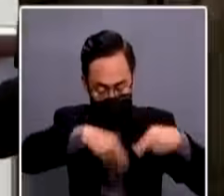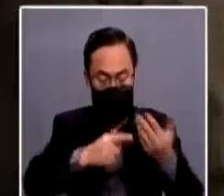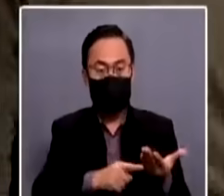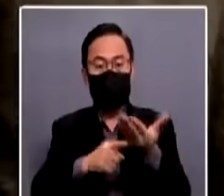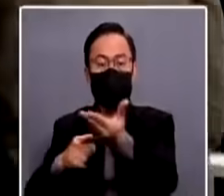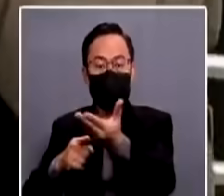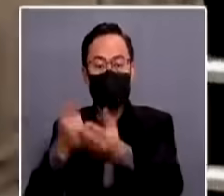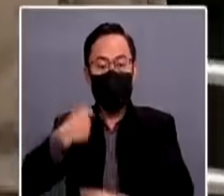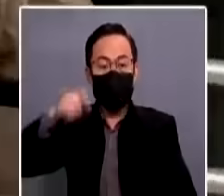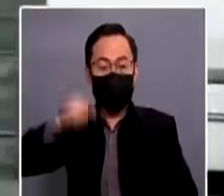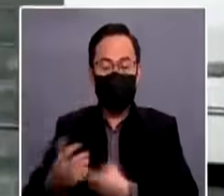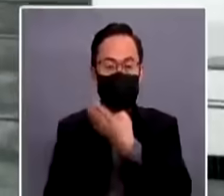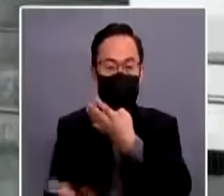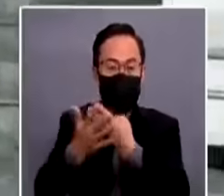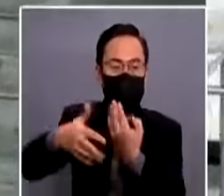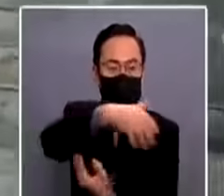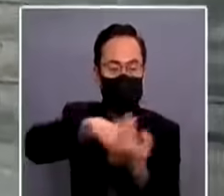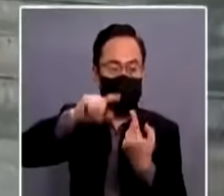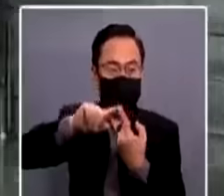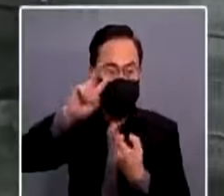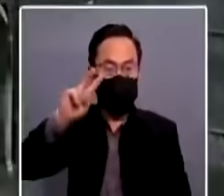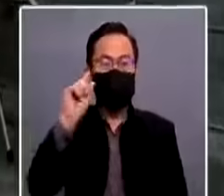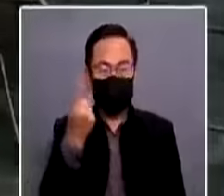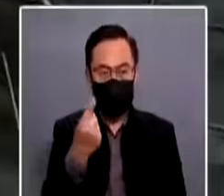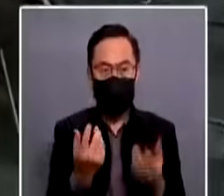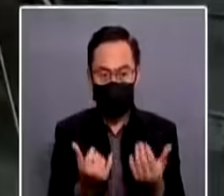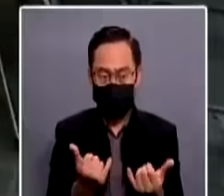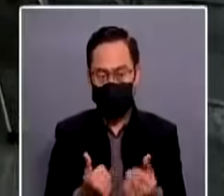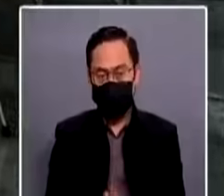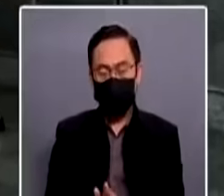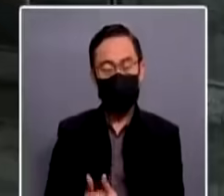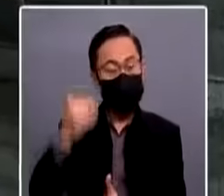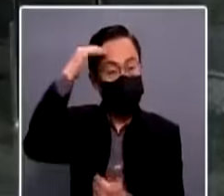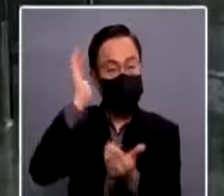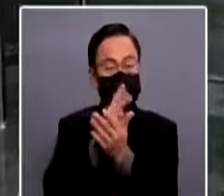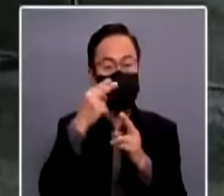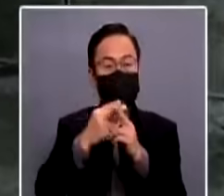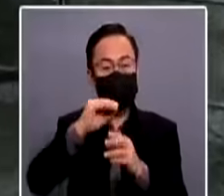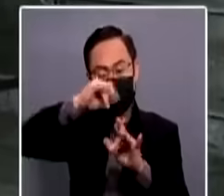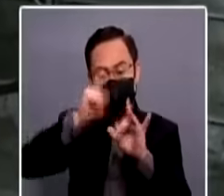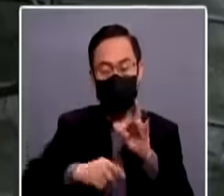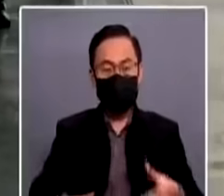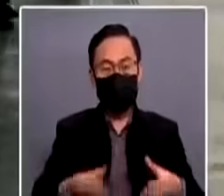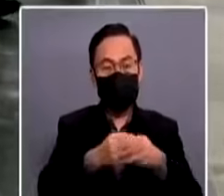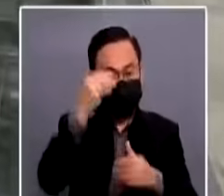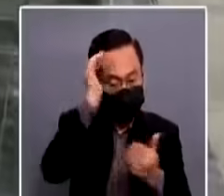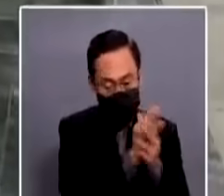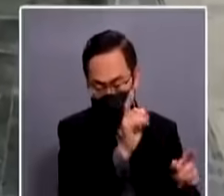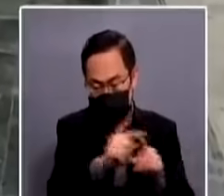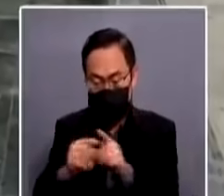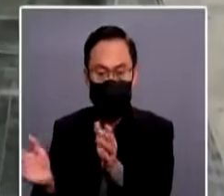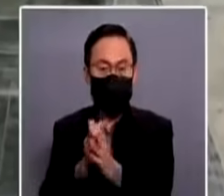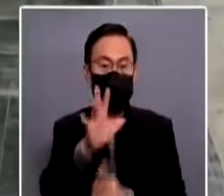ขอฝากขังพันตำรวจเอกทิติสันอุทนผลหรือว่าผู้กำกับโจ้อดีตผู้กำกับสภ.เมืองนครสวรรค์กับพวกรวม7คนนะคะเป็นผลัดที่